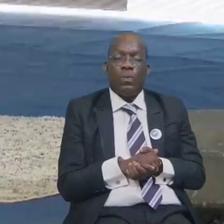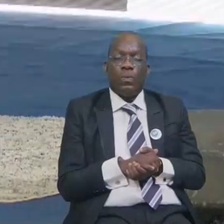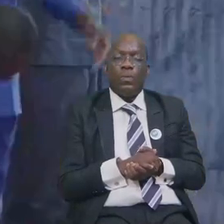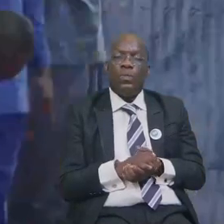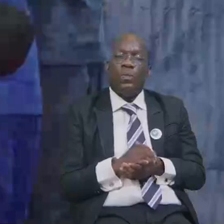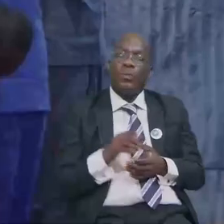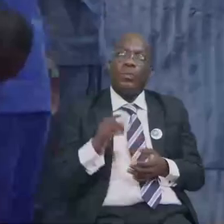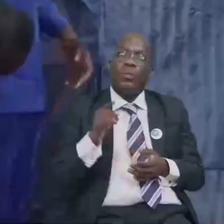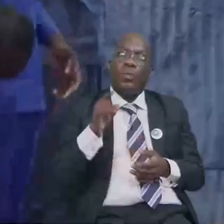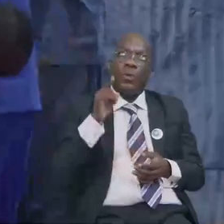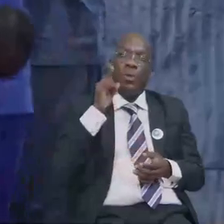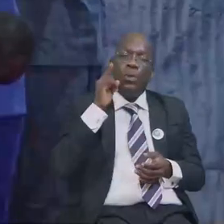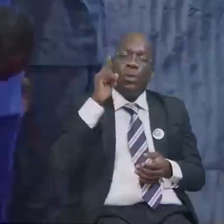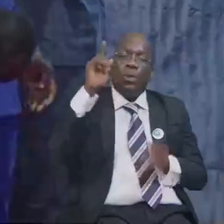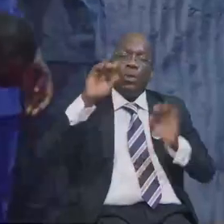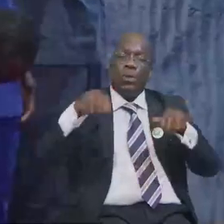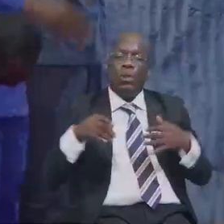Il t'accorde la guérison.